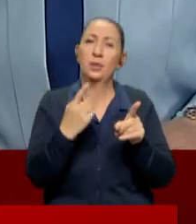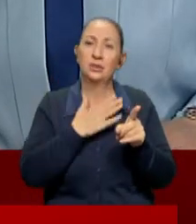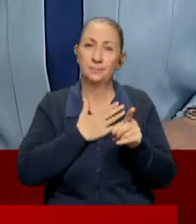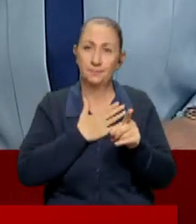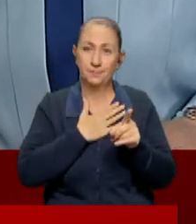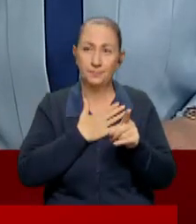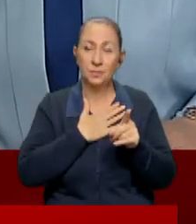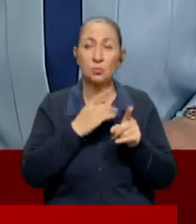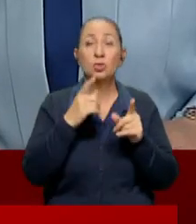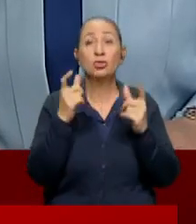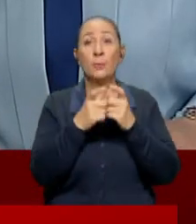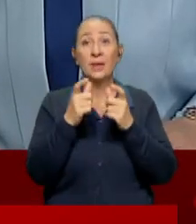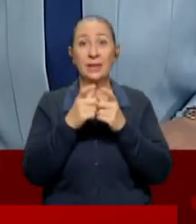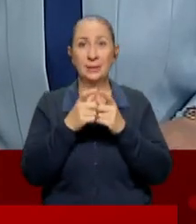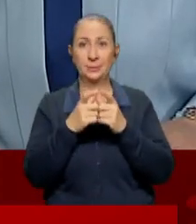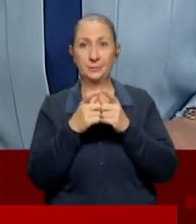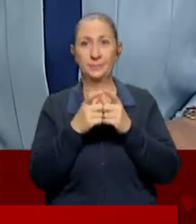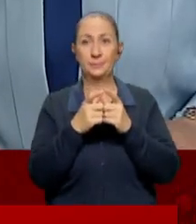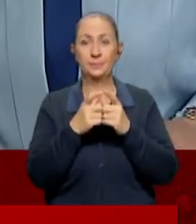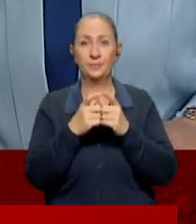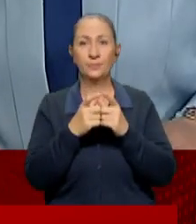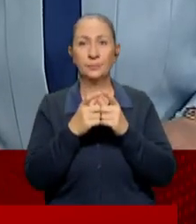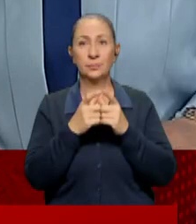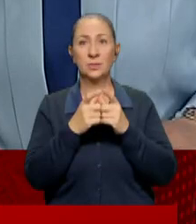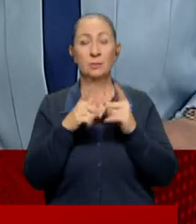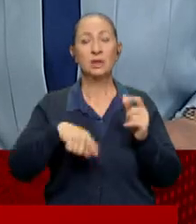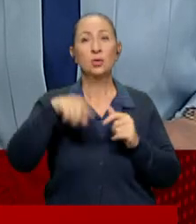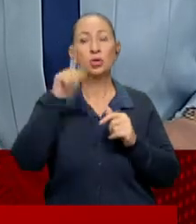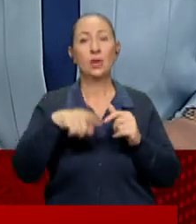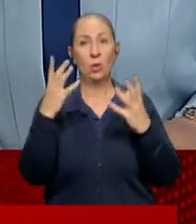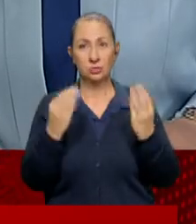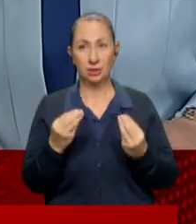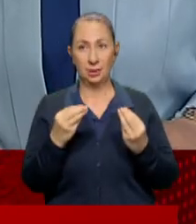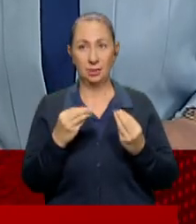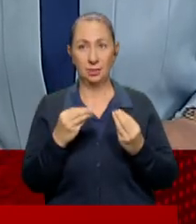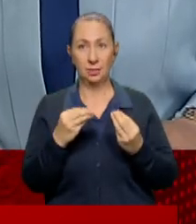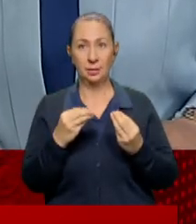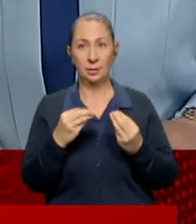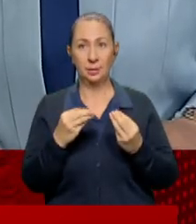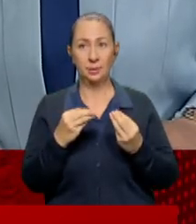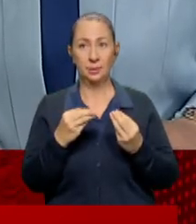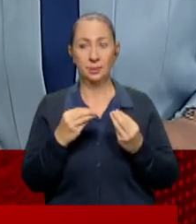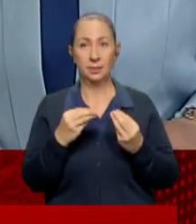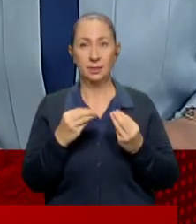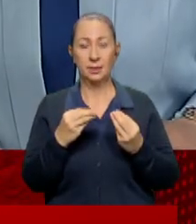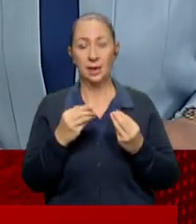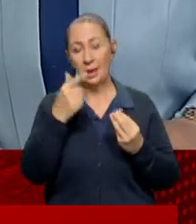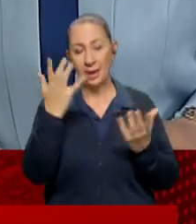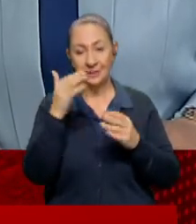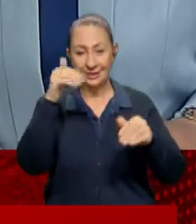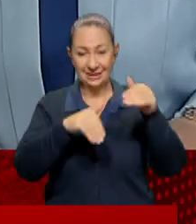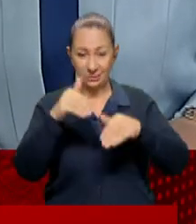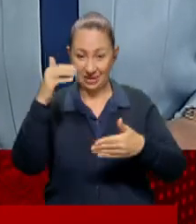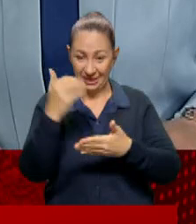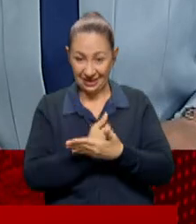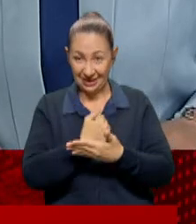söylemiştim. Bu toplantıların bir gündemi olsa, efendim eğer seçimi